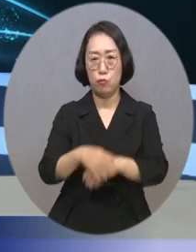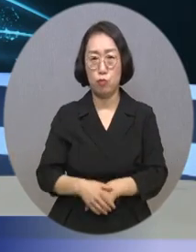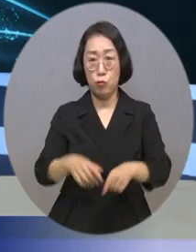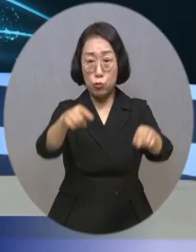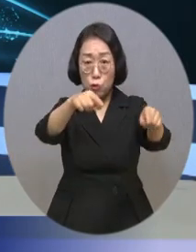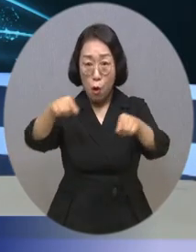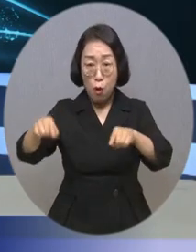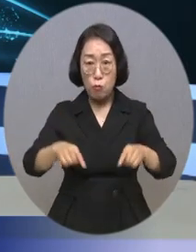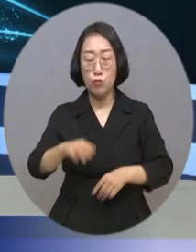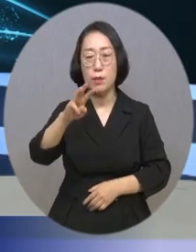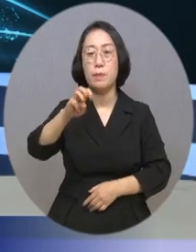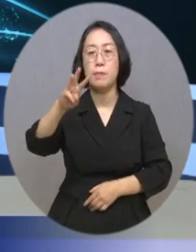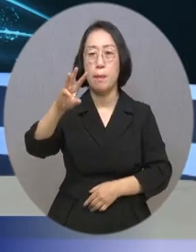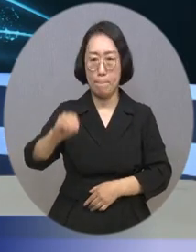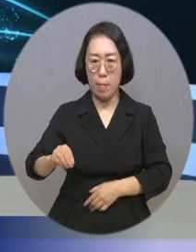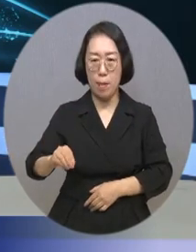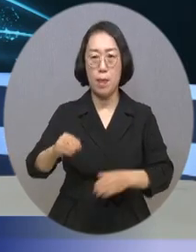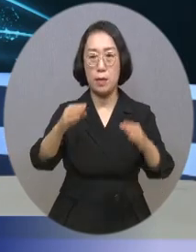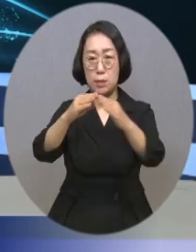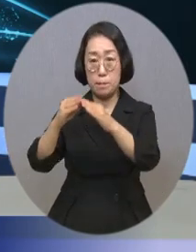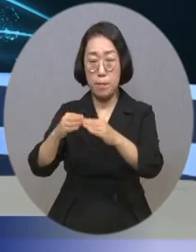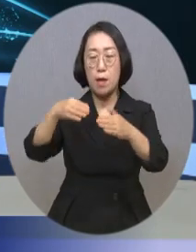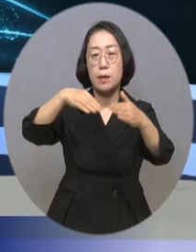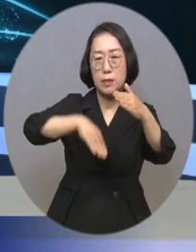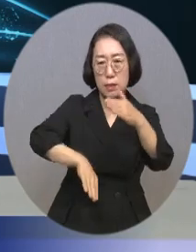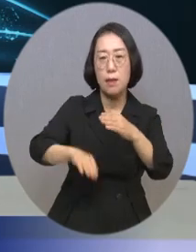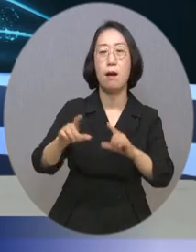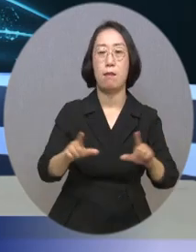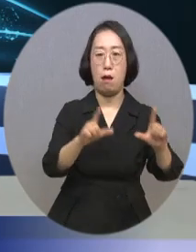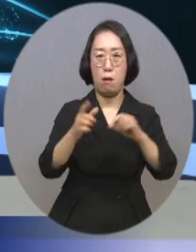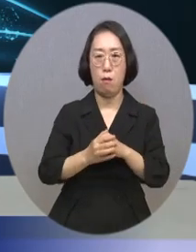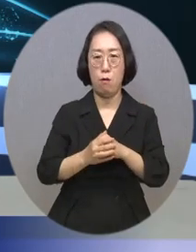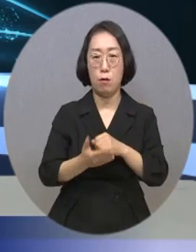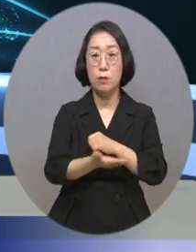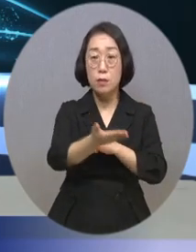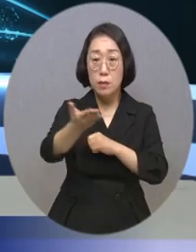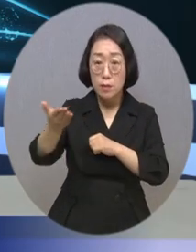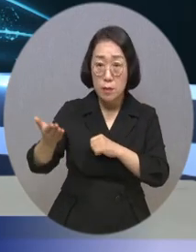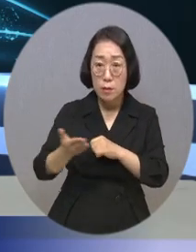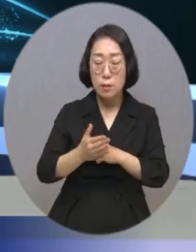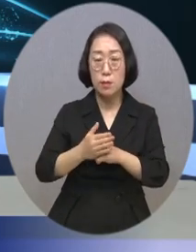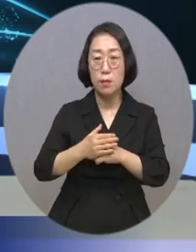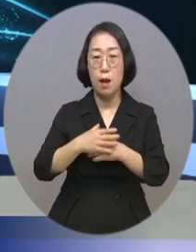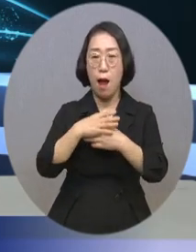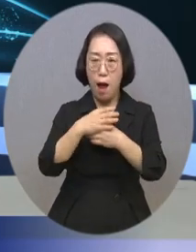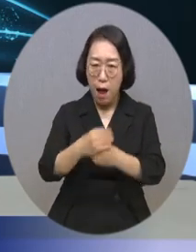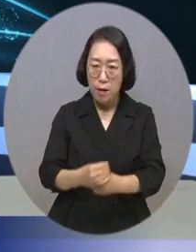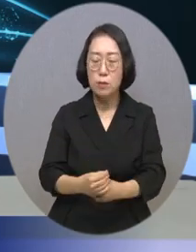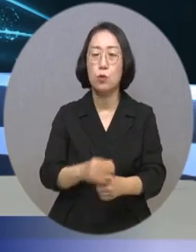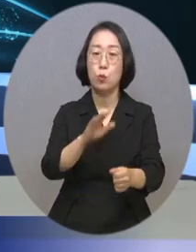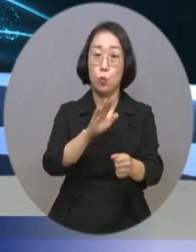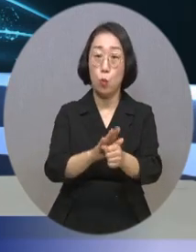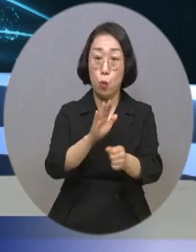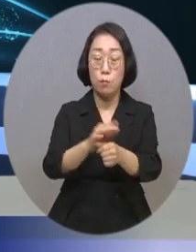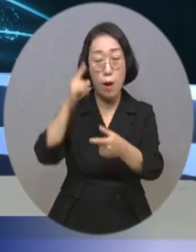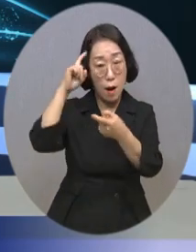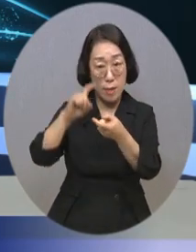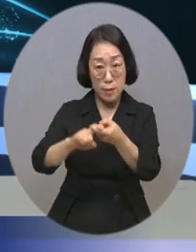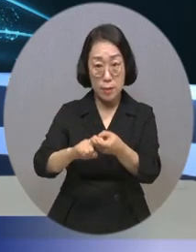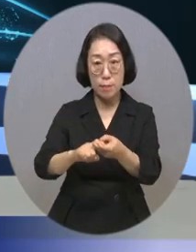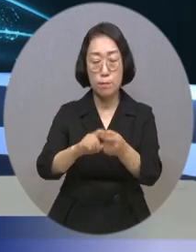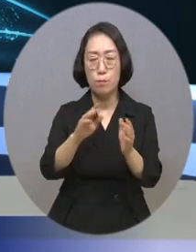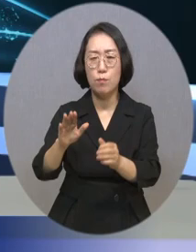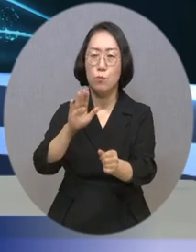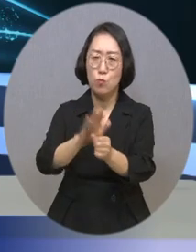전국적으로는 33만 가구에 육박합니다 취약계층의 사회안전망 확보에 대한 관심과 대책